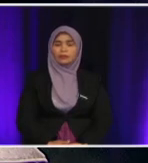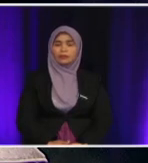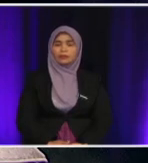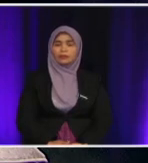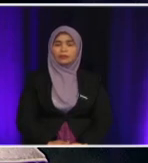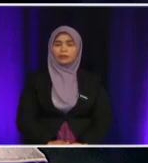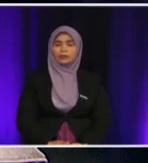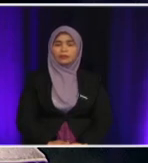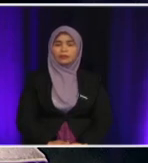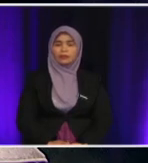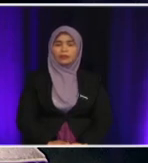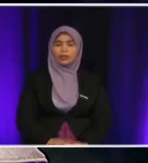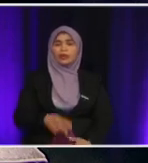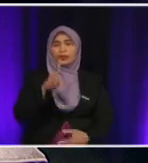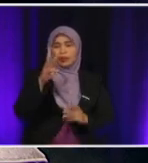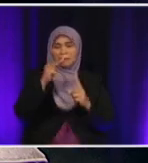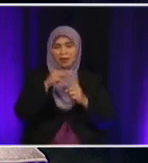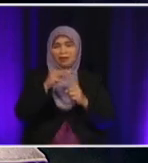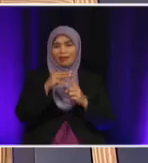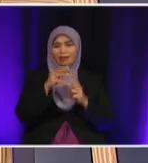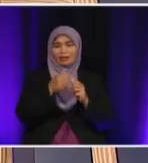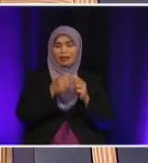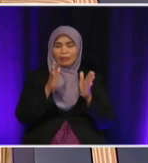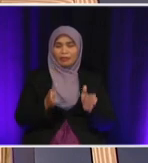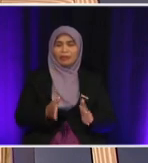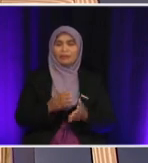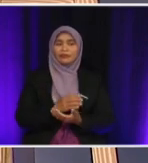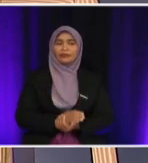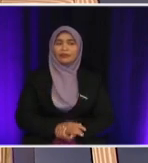sahabat kita ini dapat dua Madrasah orang